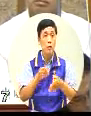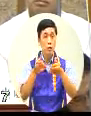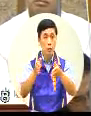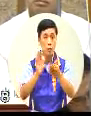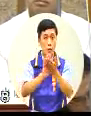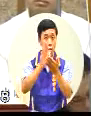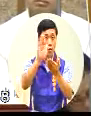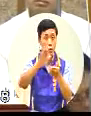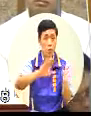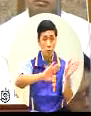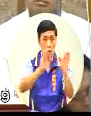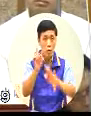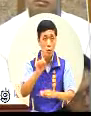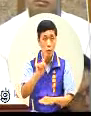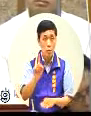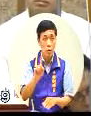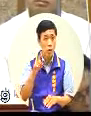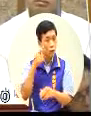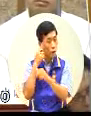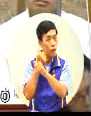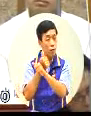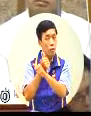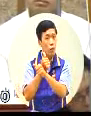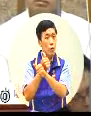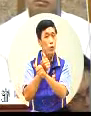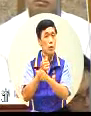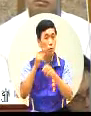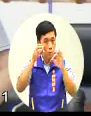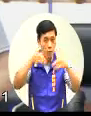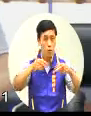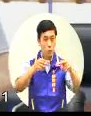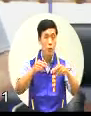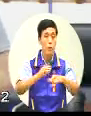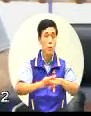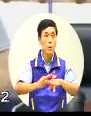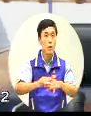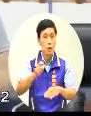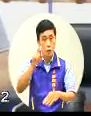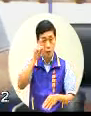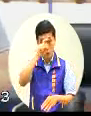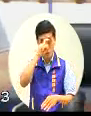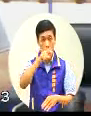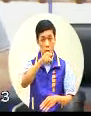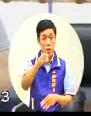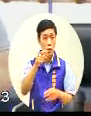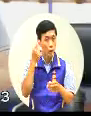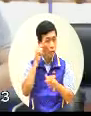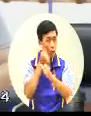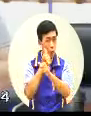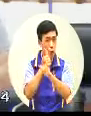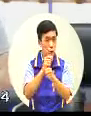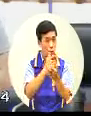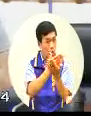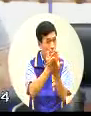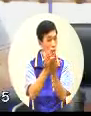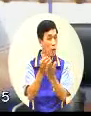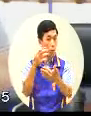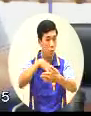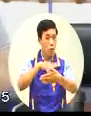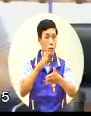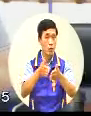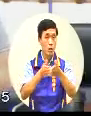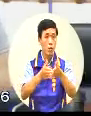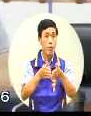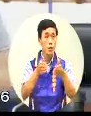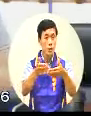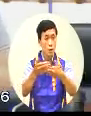向会做必要的一些检讨。 希望你们在多方面的考虑进去了哈。那至于这个交通瓶颈是怎么